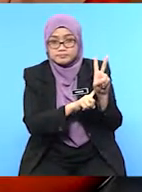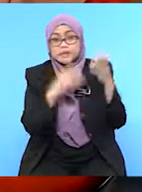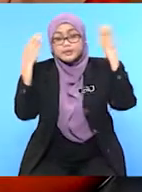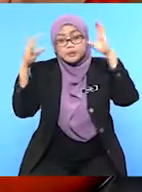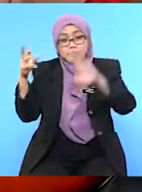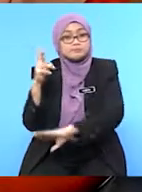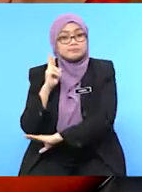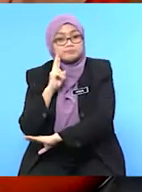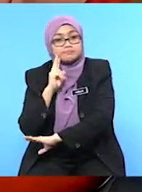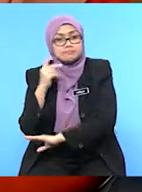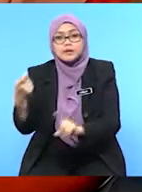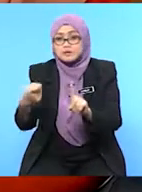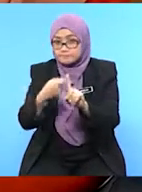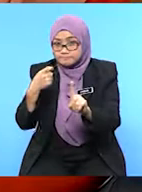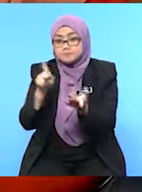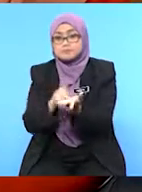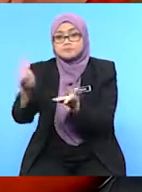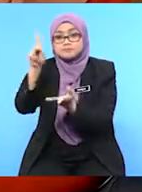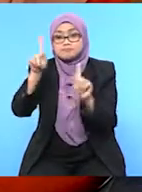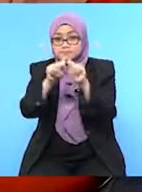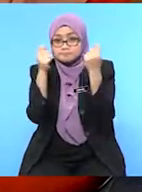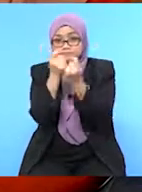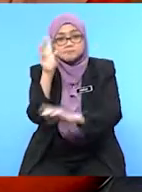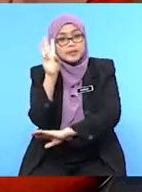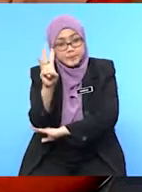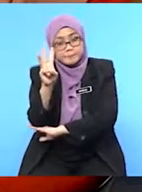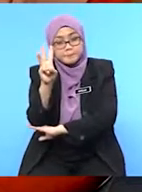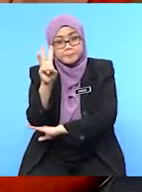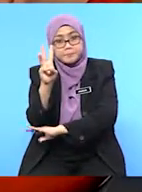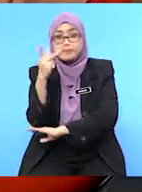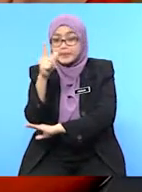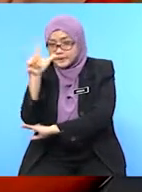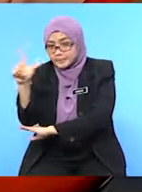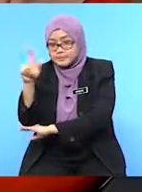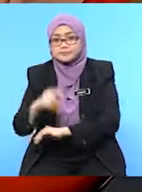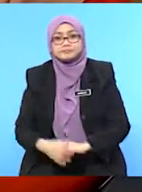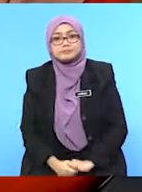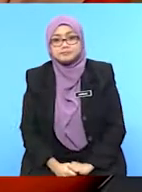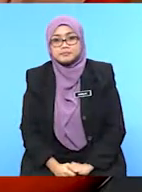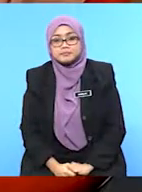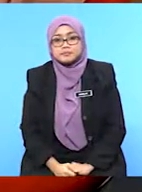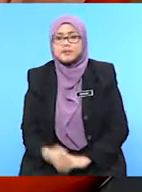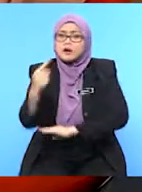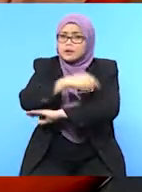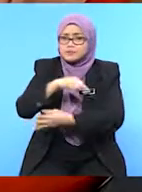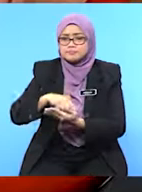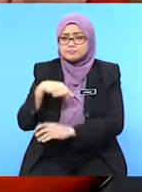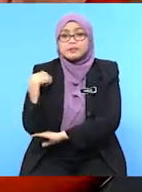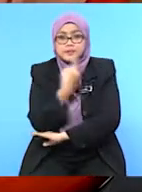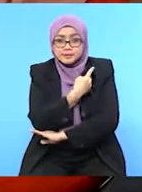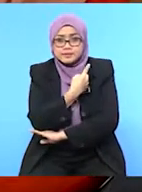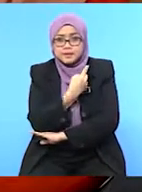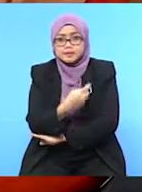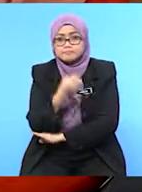tirtadi dari kondisi yang tenang pudyo kelompok masih dan datang Biasanya jadi hari ini kita kamu pas